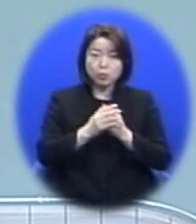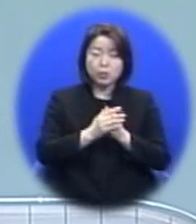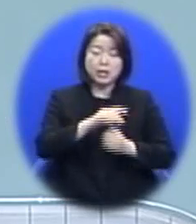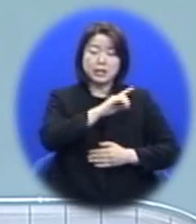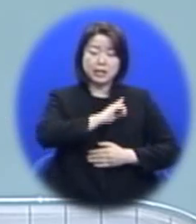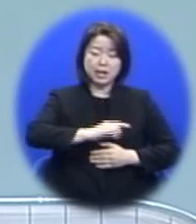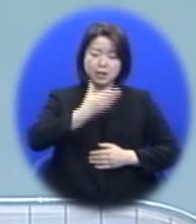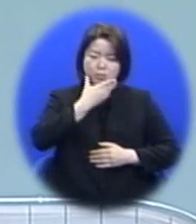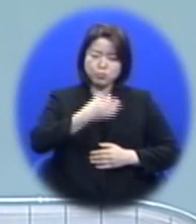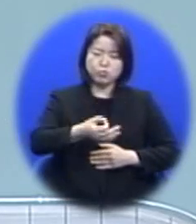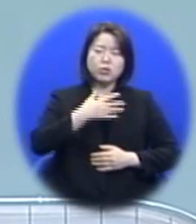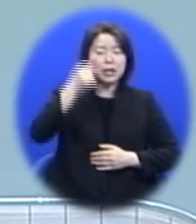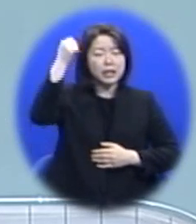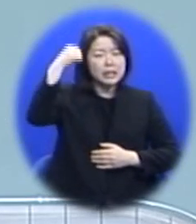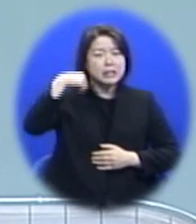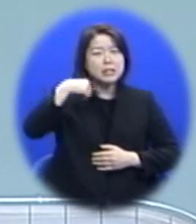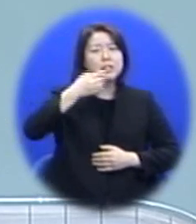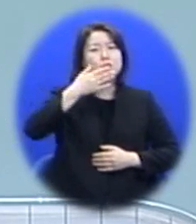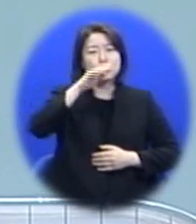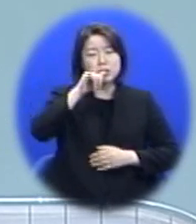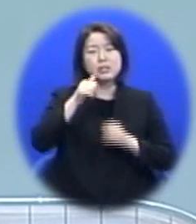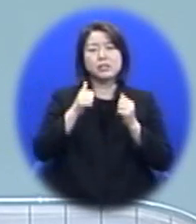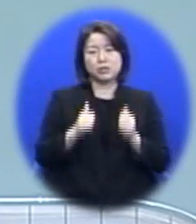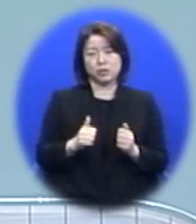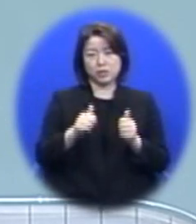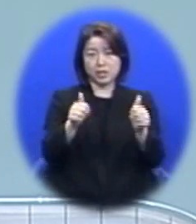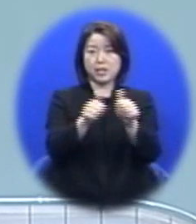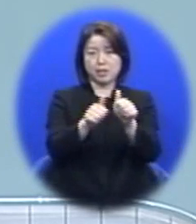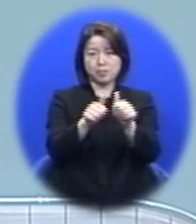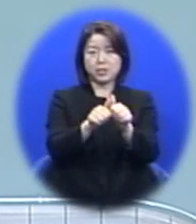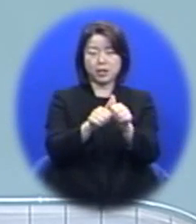가장 불행하게 느껴지는 존재, 그게 남자입니다.